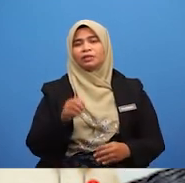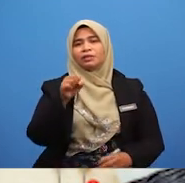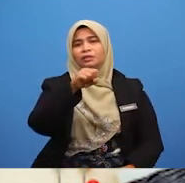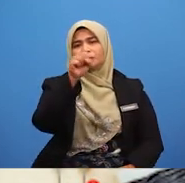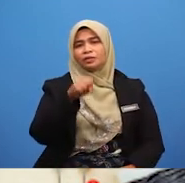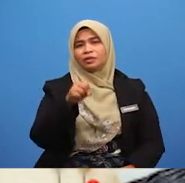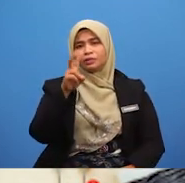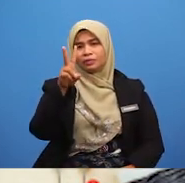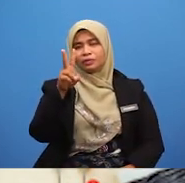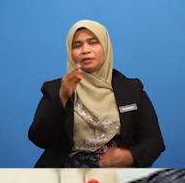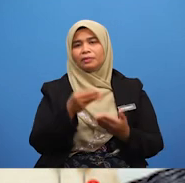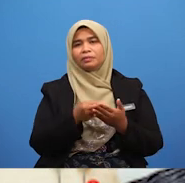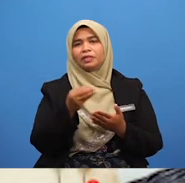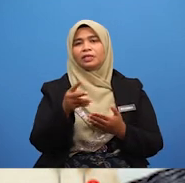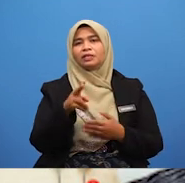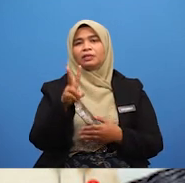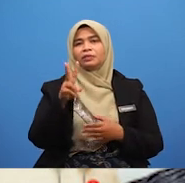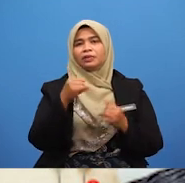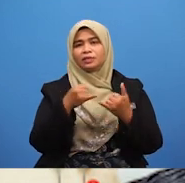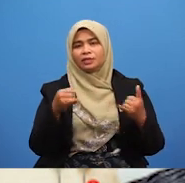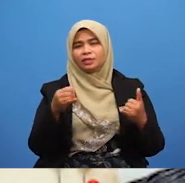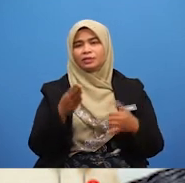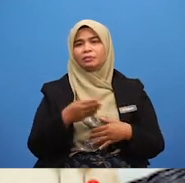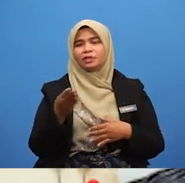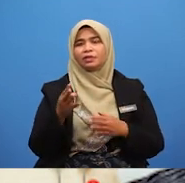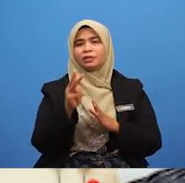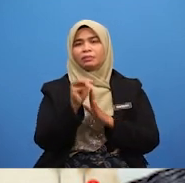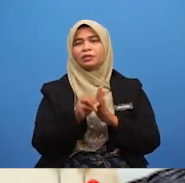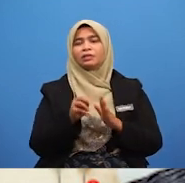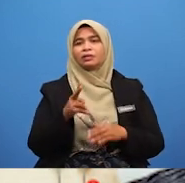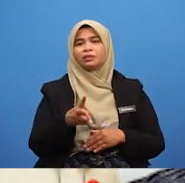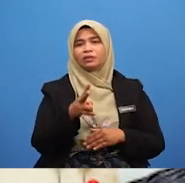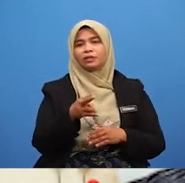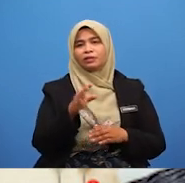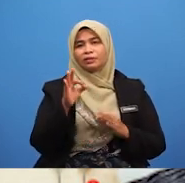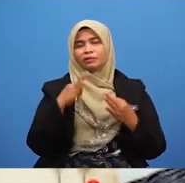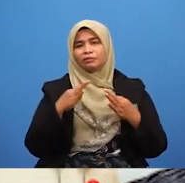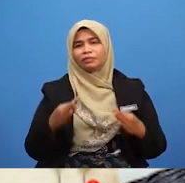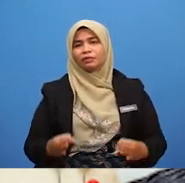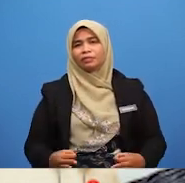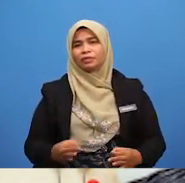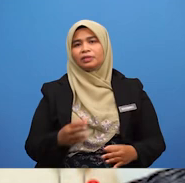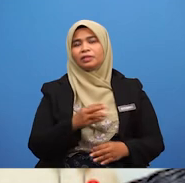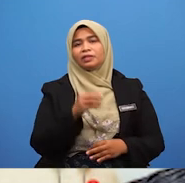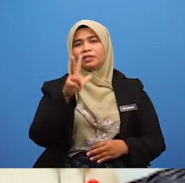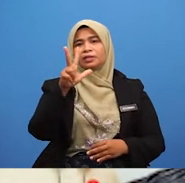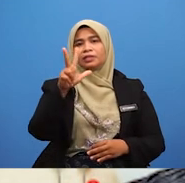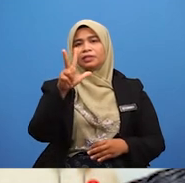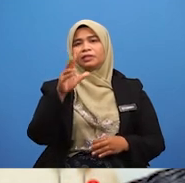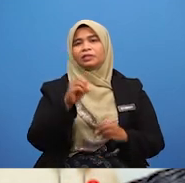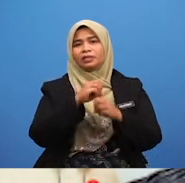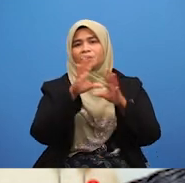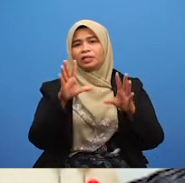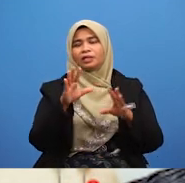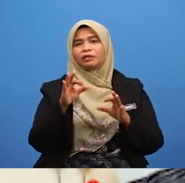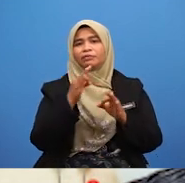menggunting fabrik. Soalan yang ketiga, nyatakan fungsi kapur tukang jahit. Soalan